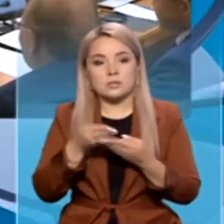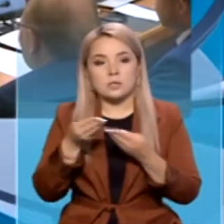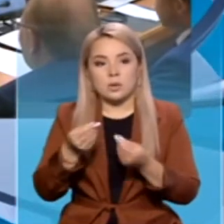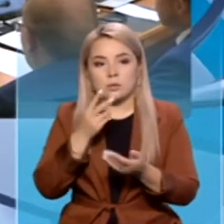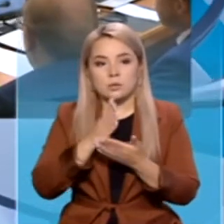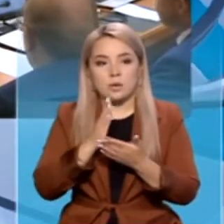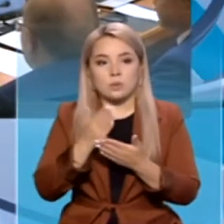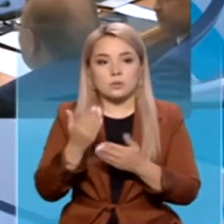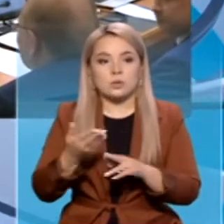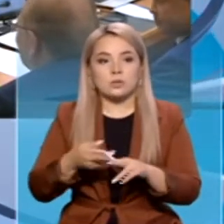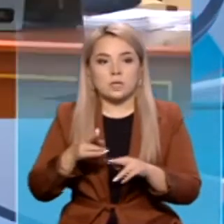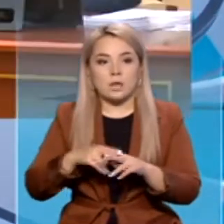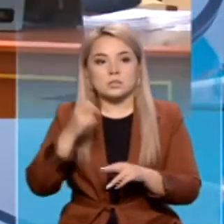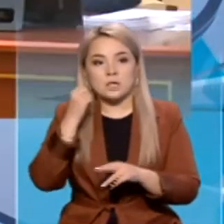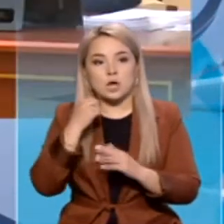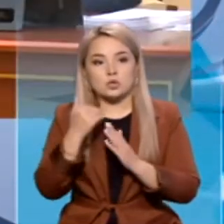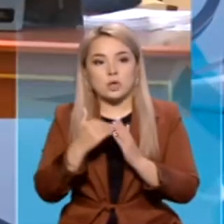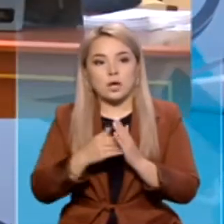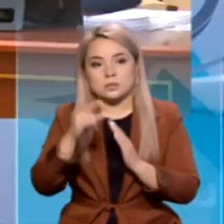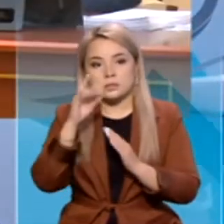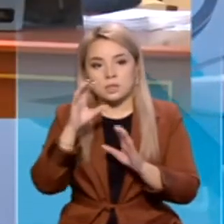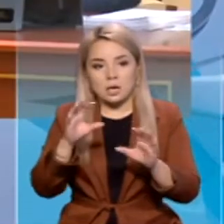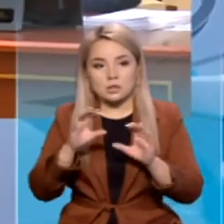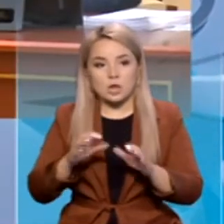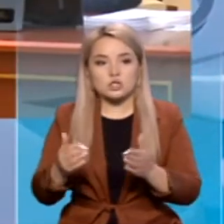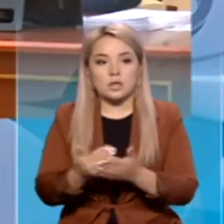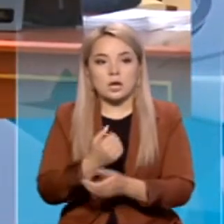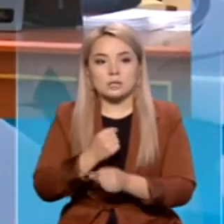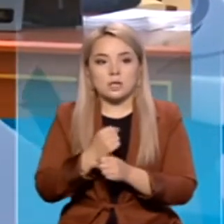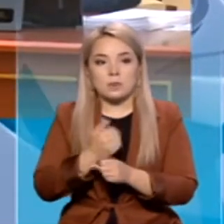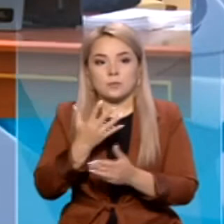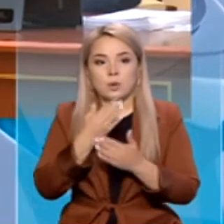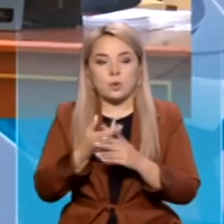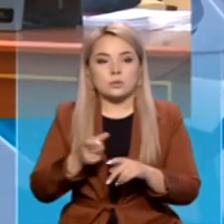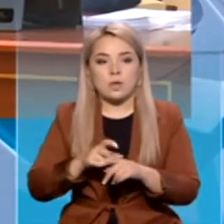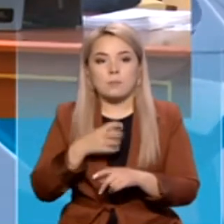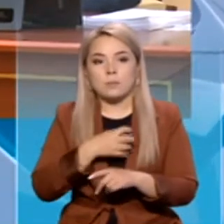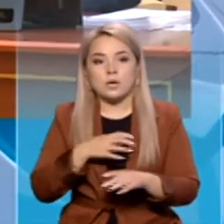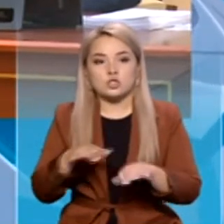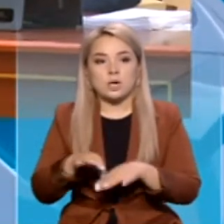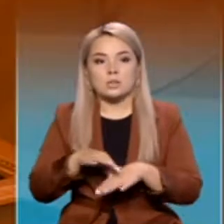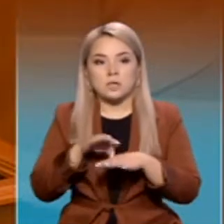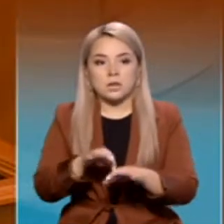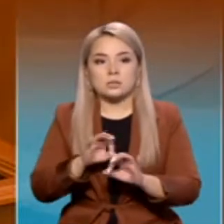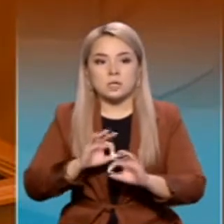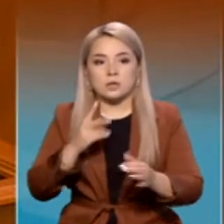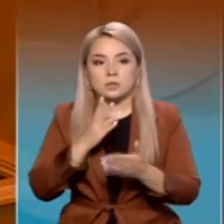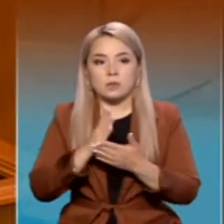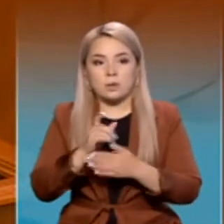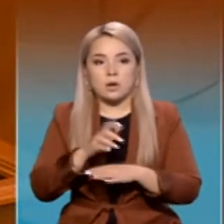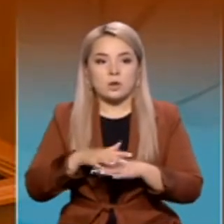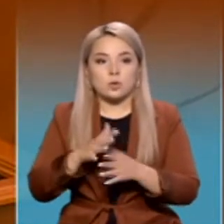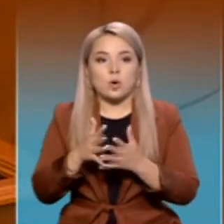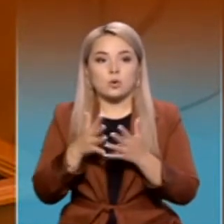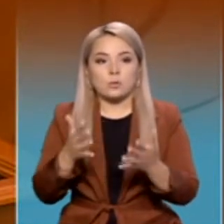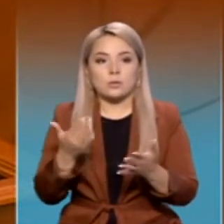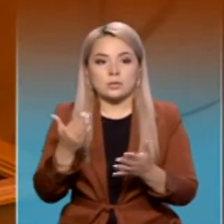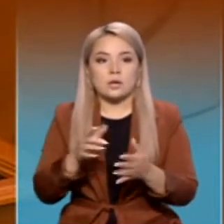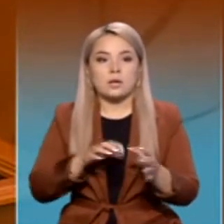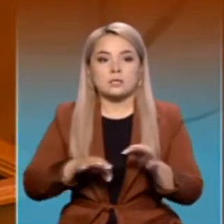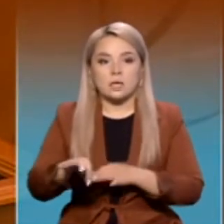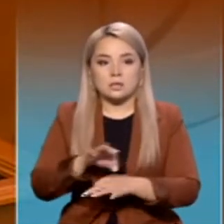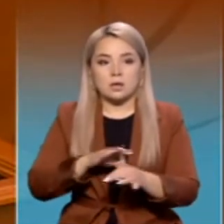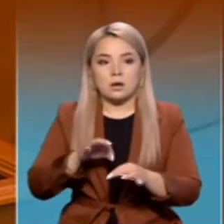етеді. Сондықтан ескі жүйемен заңды жаңалау өте маңызды шаруа болып тұр. Халықтың көпшілігі